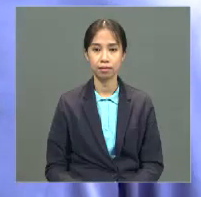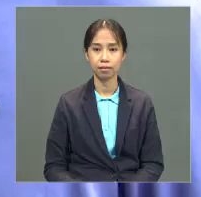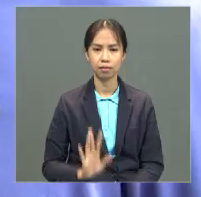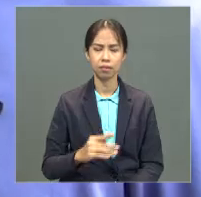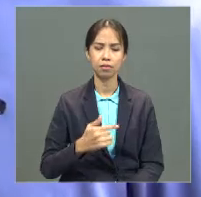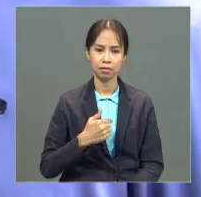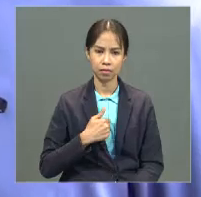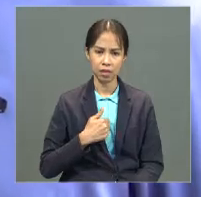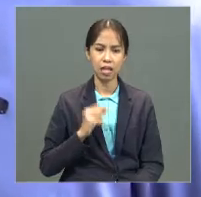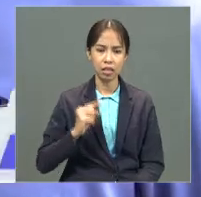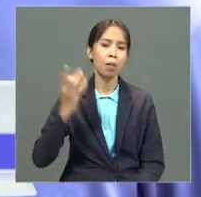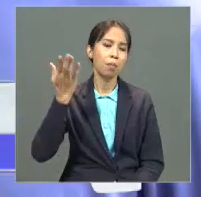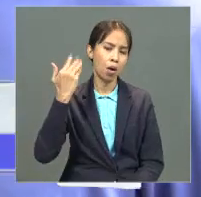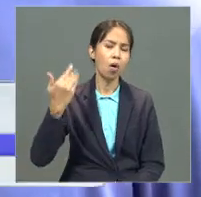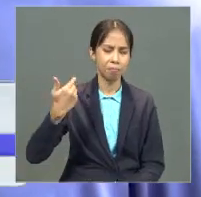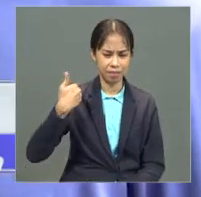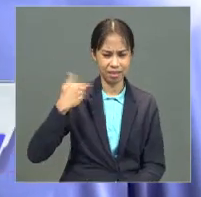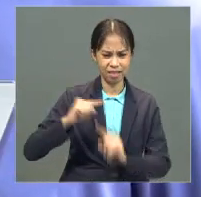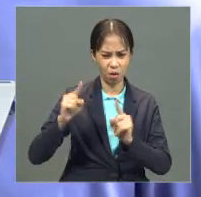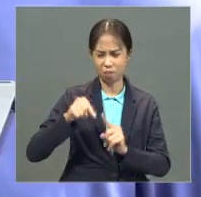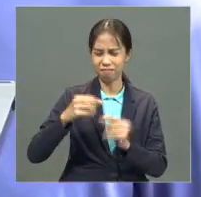มันเกิดแต่มันไม่เยอะขนาดนี้ครับอันนี้ถือว่า